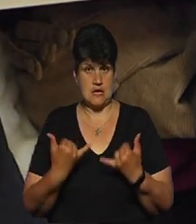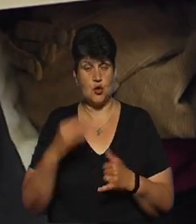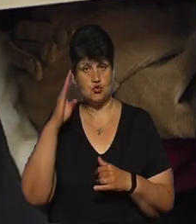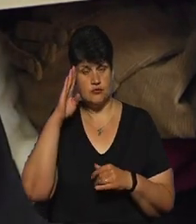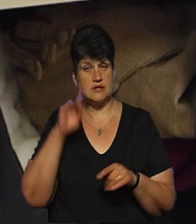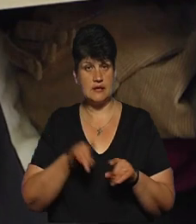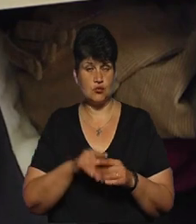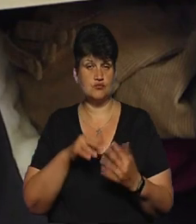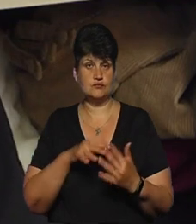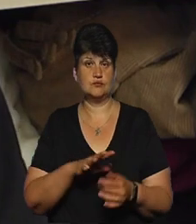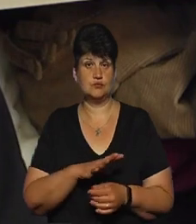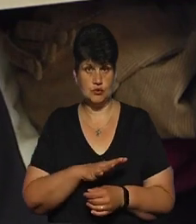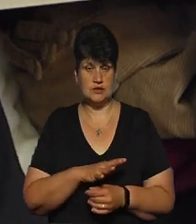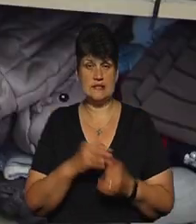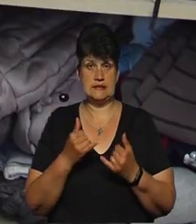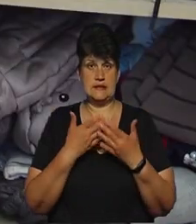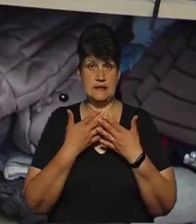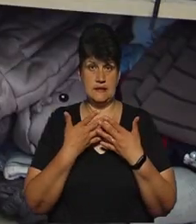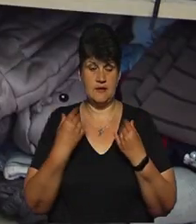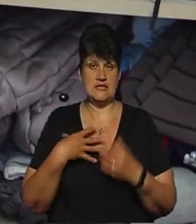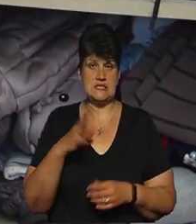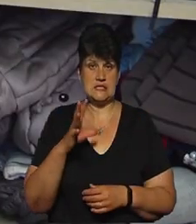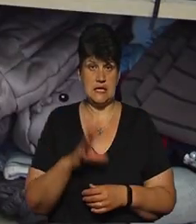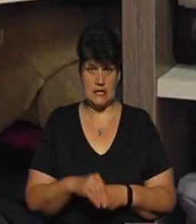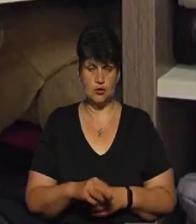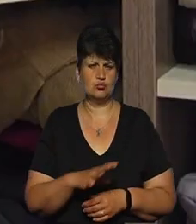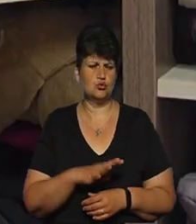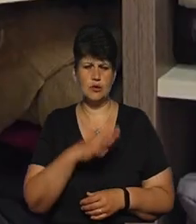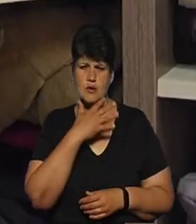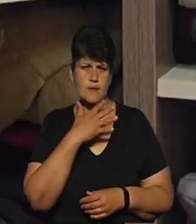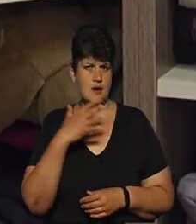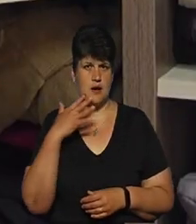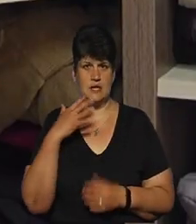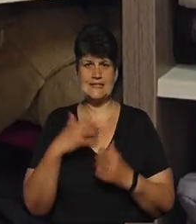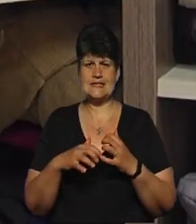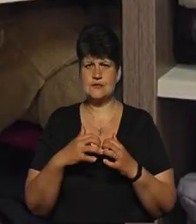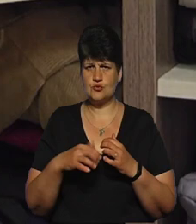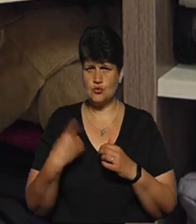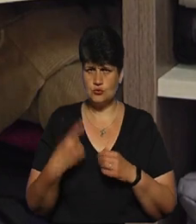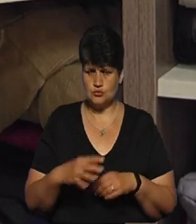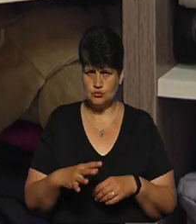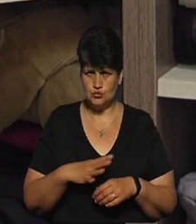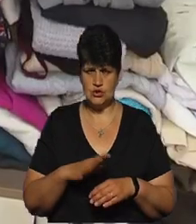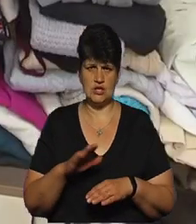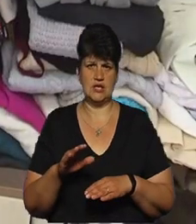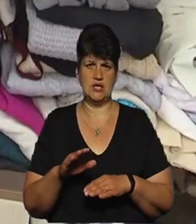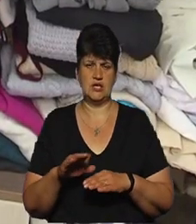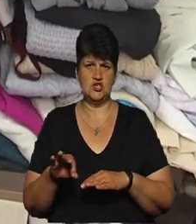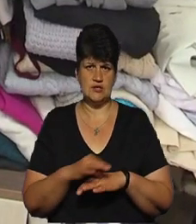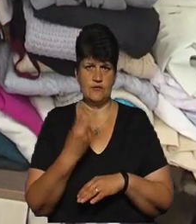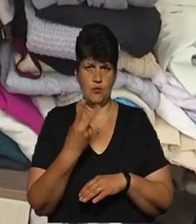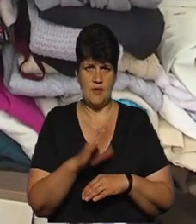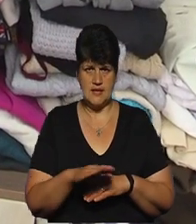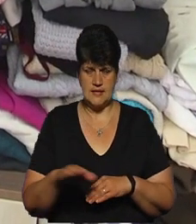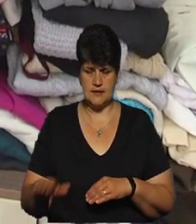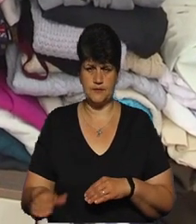але зараз немає, його вже загинув. І все було багато. З Херсонщини була жінка з двома дітками. Гуманітарну